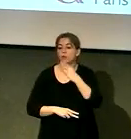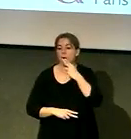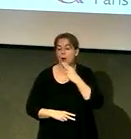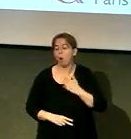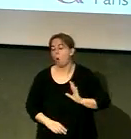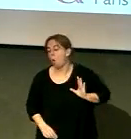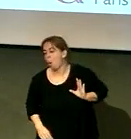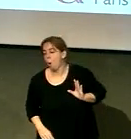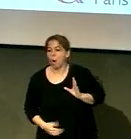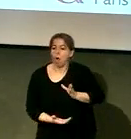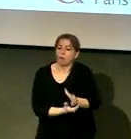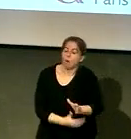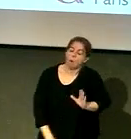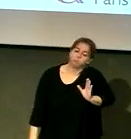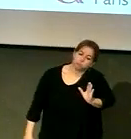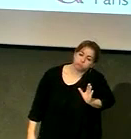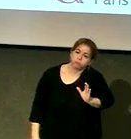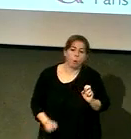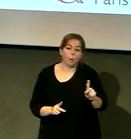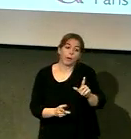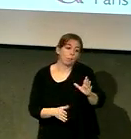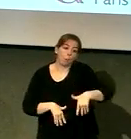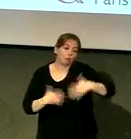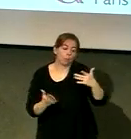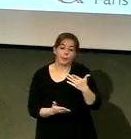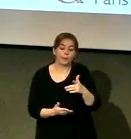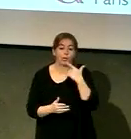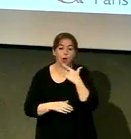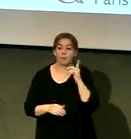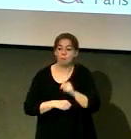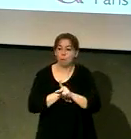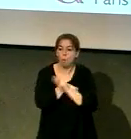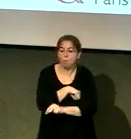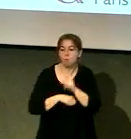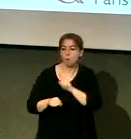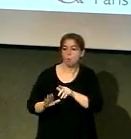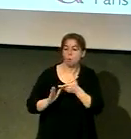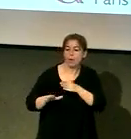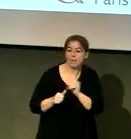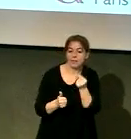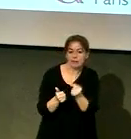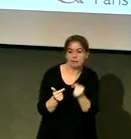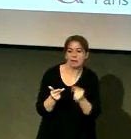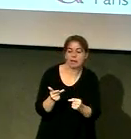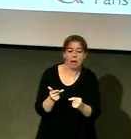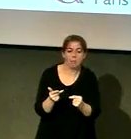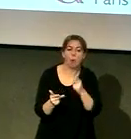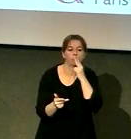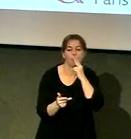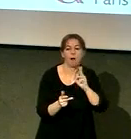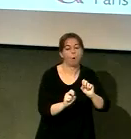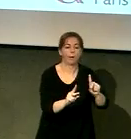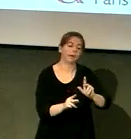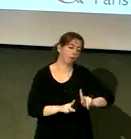qu'on a toujours l'impression que il faut au moins leur laisser le tabac pour que le reste puisse passer, pour que ce soit soutenable pour les